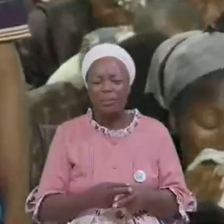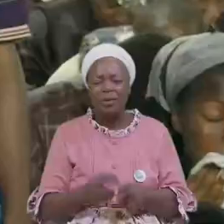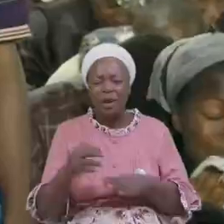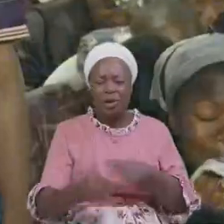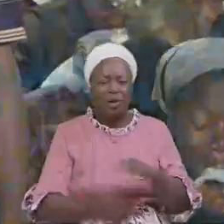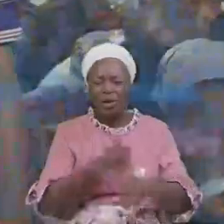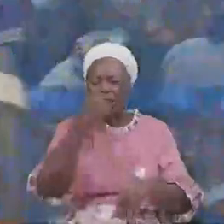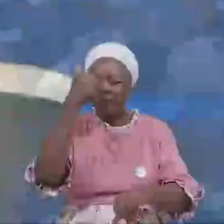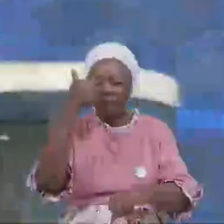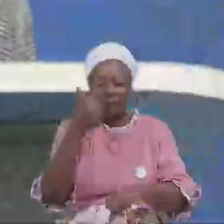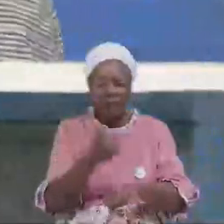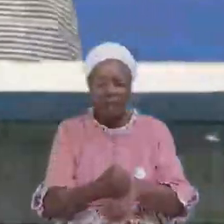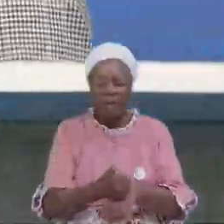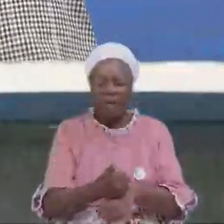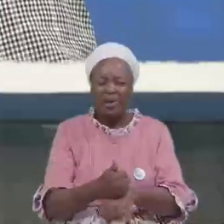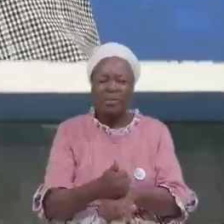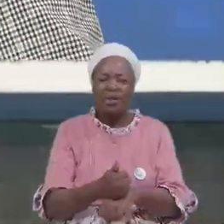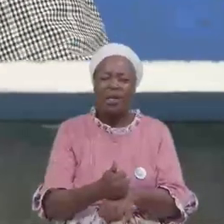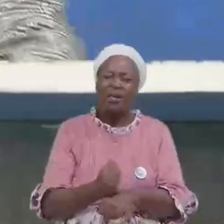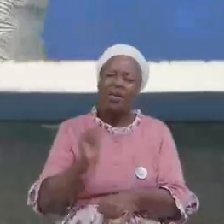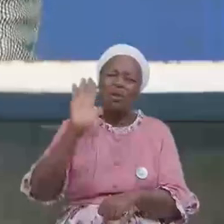Confirme le salut,